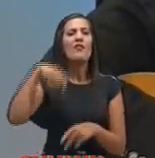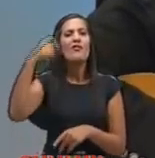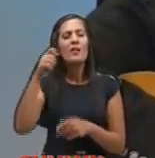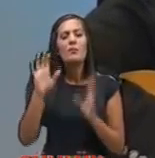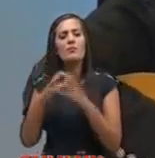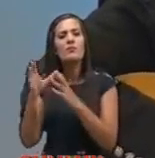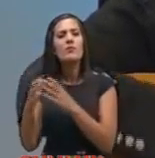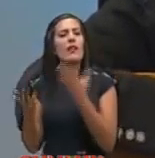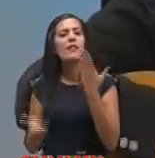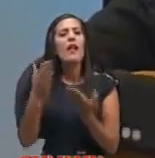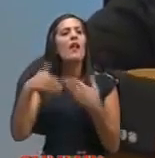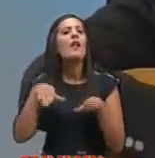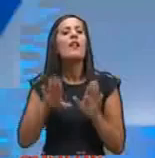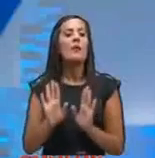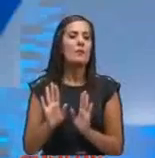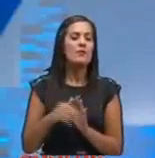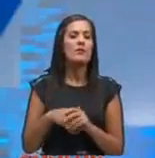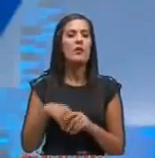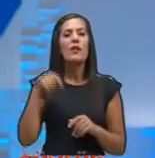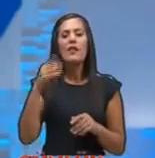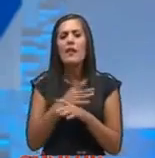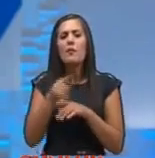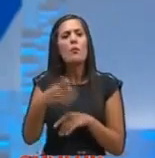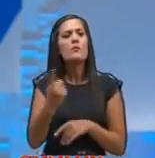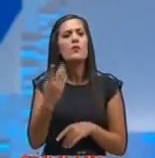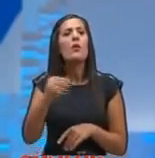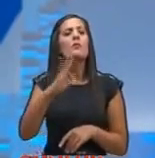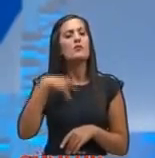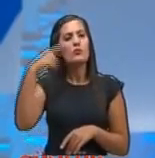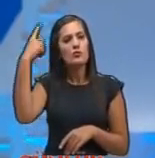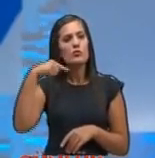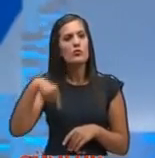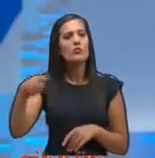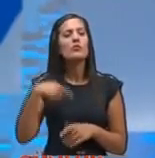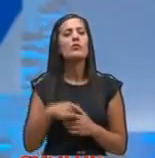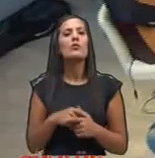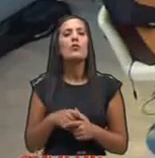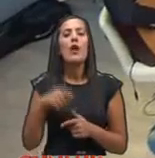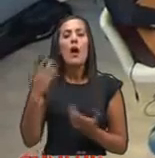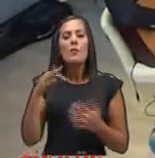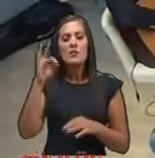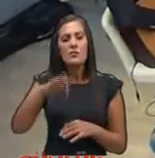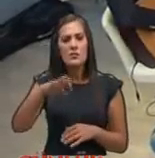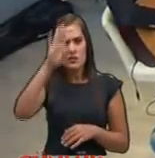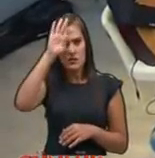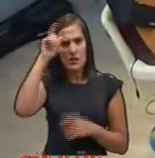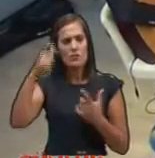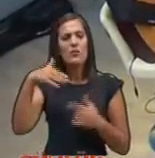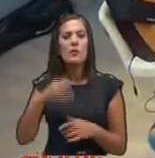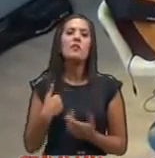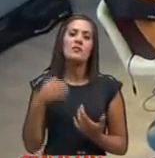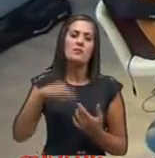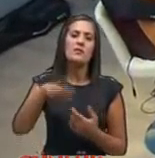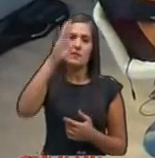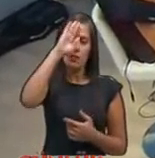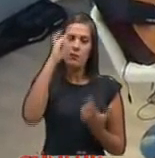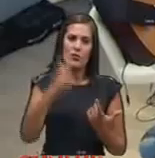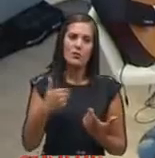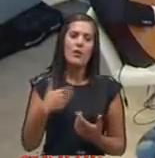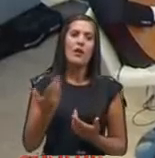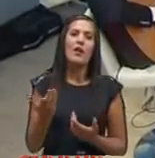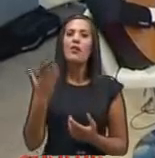işini kolaylaştırmak için. Yok o da değil aslında. Bak şöyle bir şey var. Yani, hani sevgili arkadaşım Erdal Beşikçioğlu da hani biz hep şeyi düşündük son birkaç sene içinde. Yani